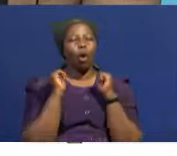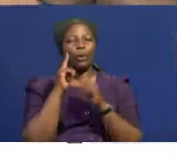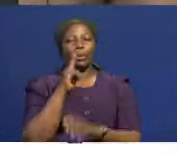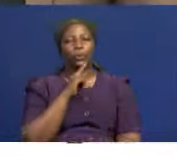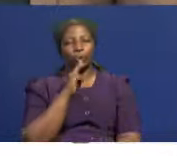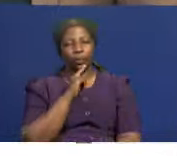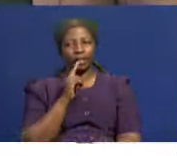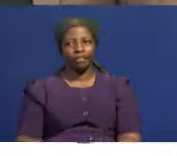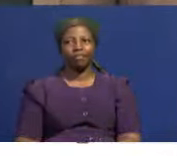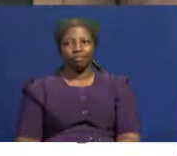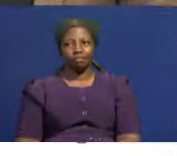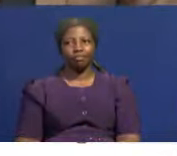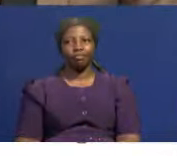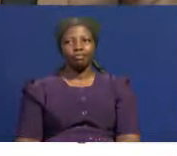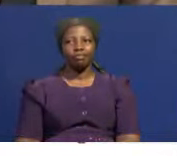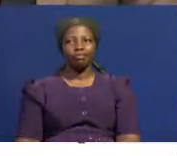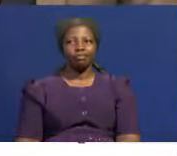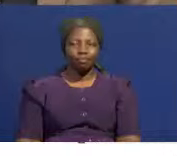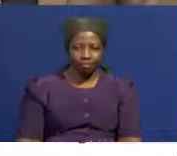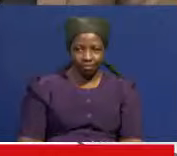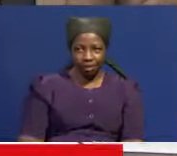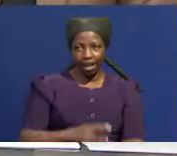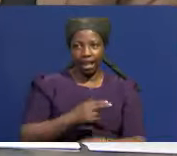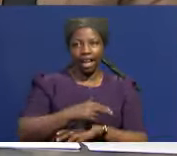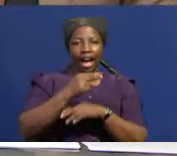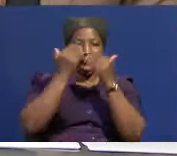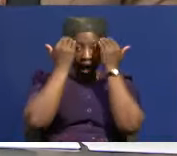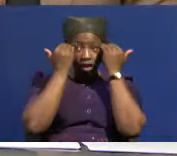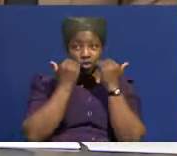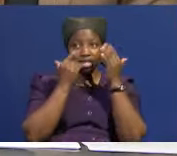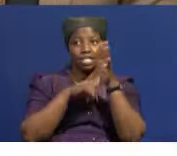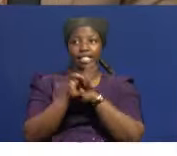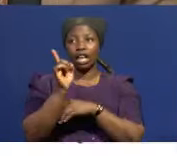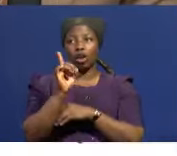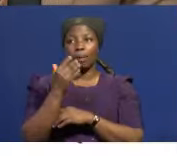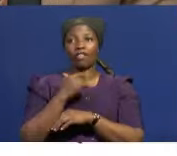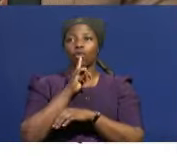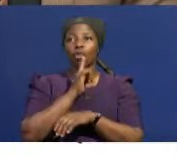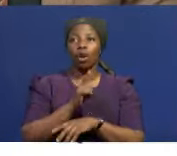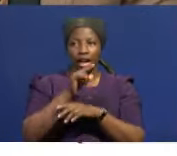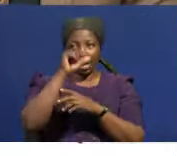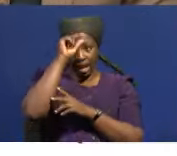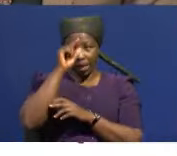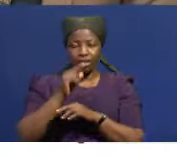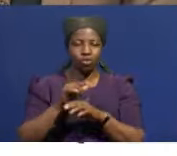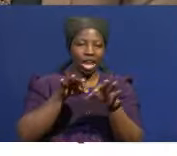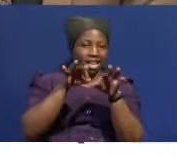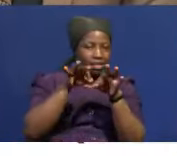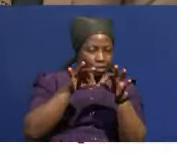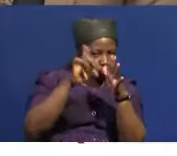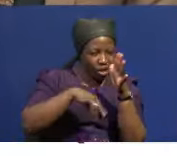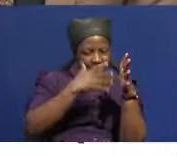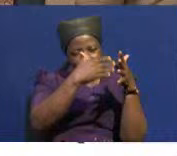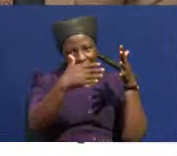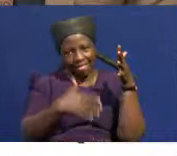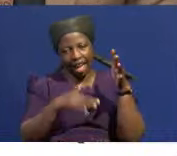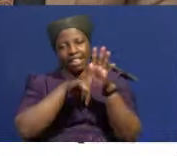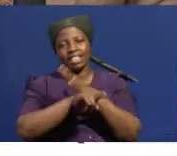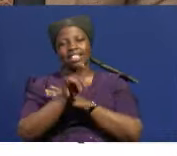Na kwingineko, mtazamaji, kwingineko ni kwamba mahakama kuu jijini Nairobi imeamuru serikali kufichua yaliyomo kwenye mikataba ya